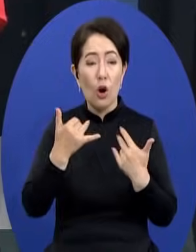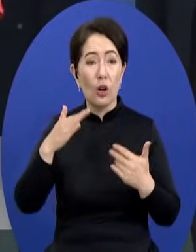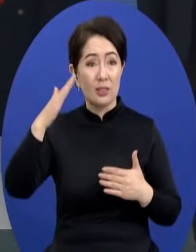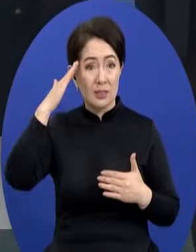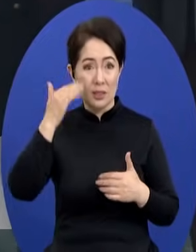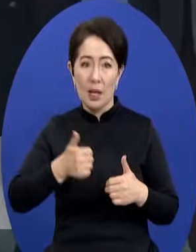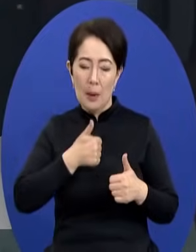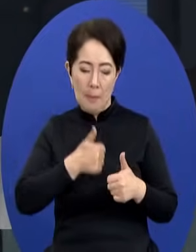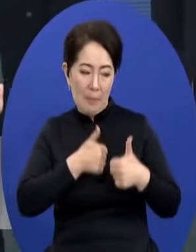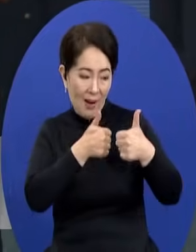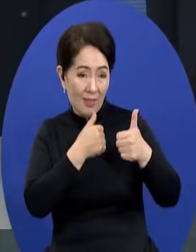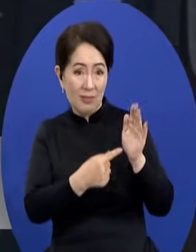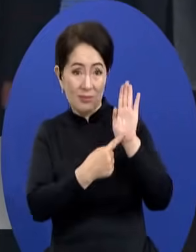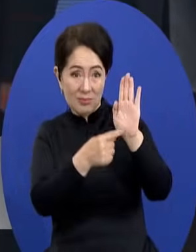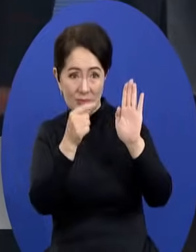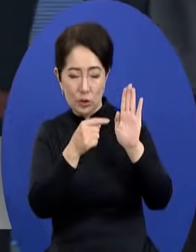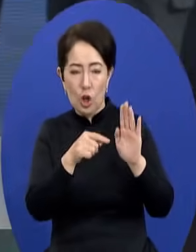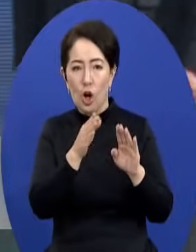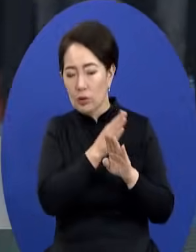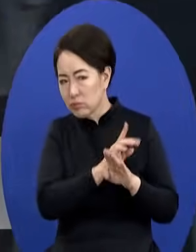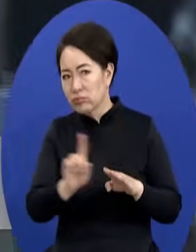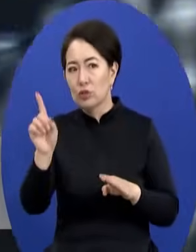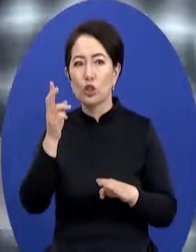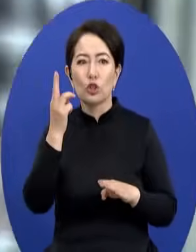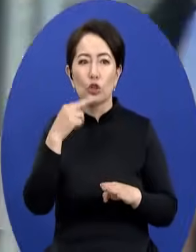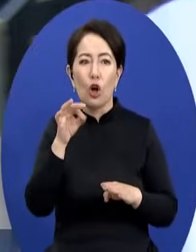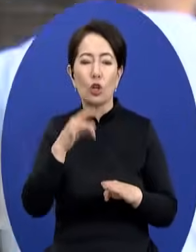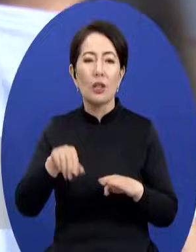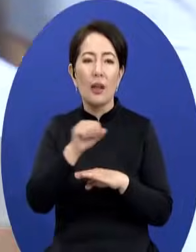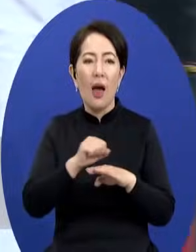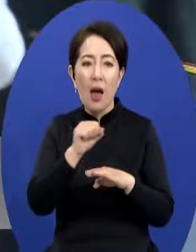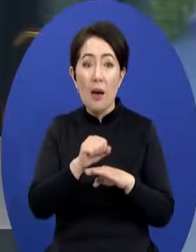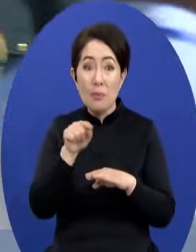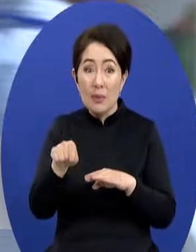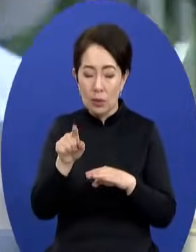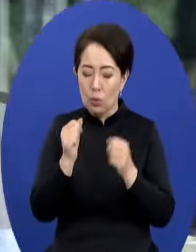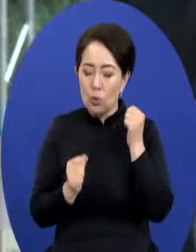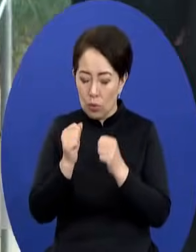бахархал төлөөлөлт болсон түүний Дорнод аймгийн чиглэлгүйх грант нэмжилт хүсэж хүндтгэн